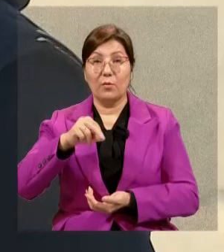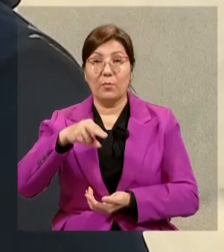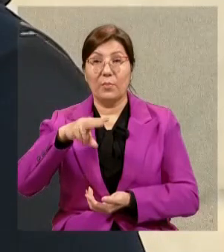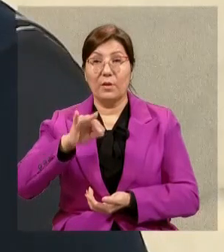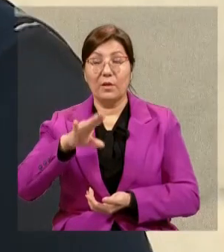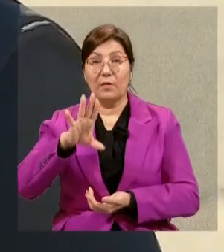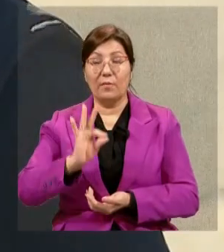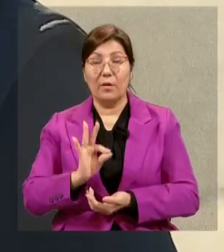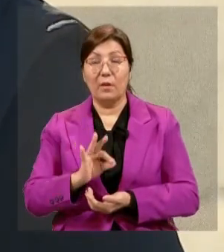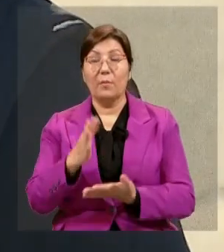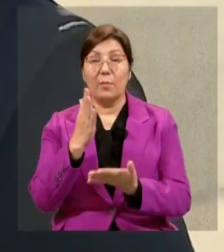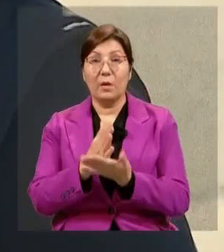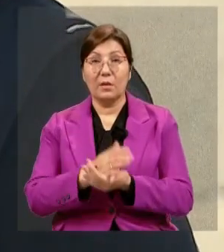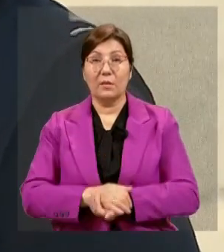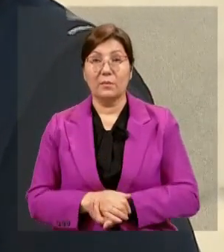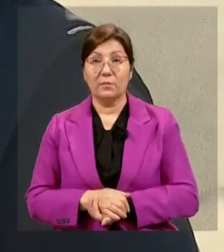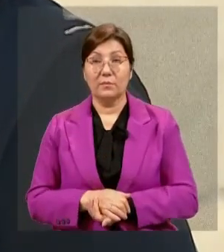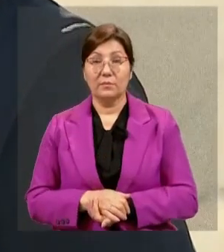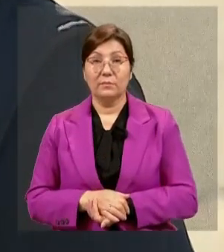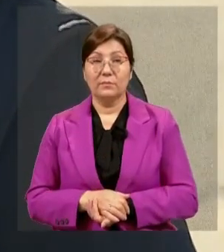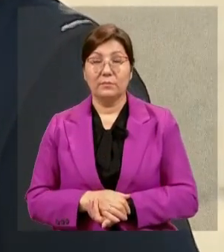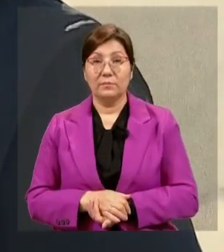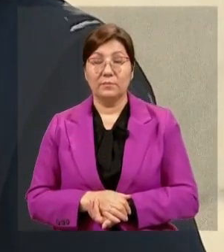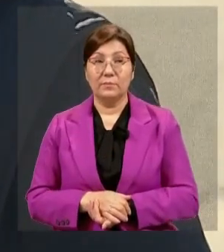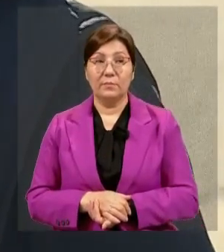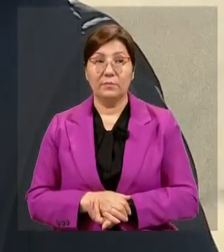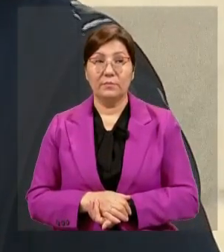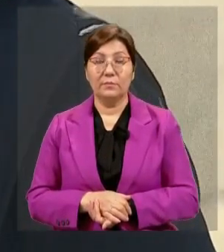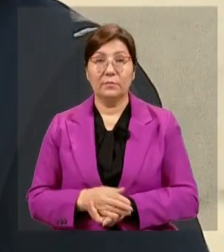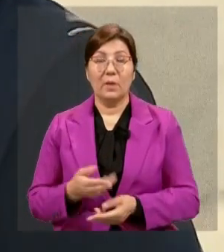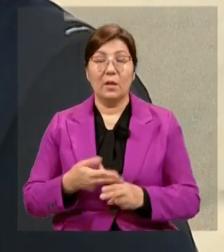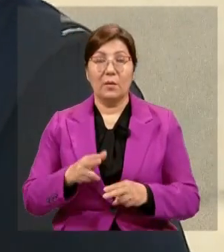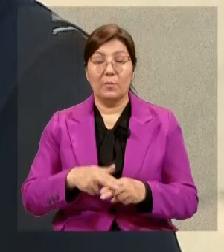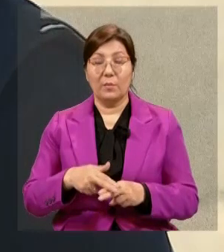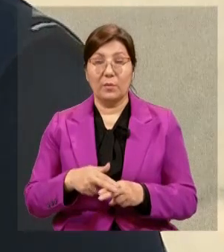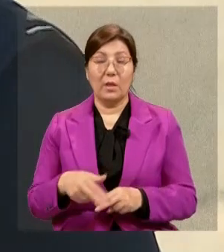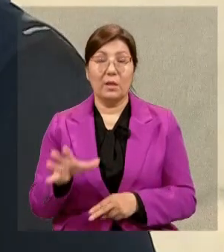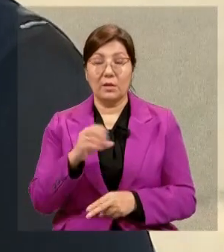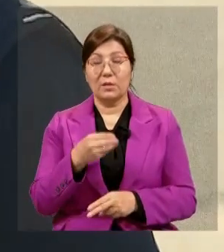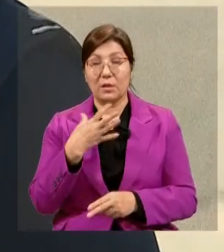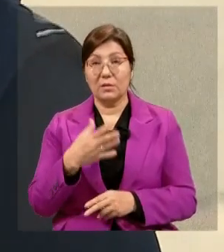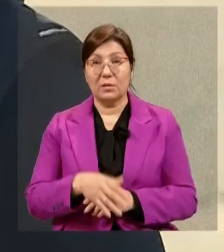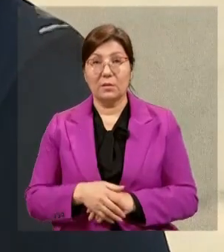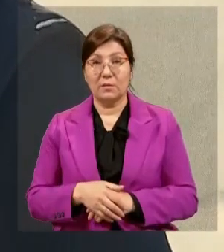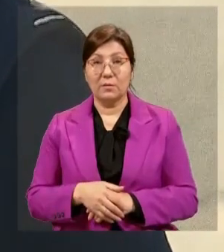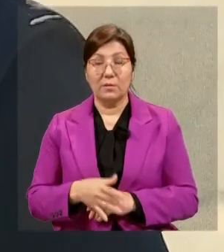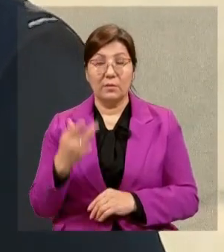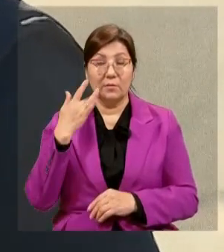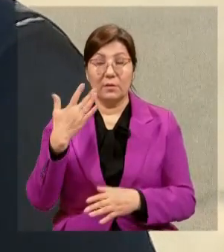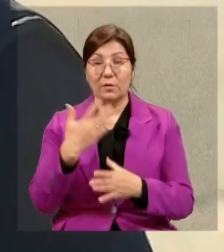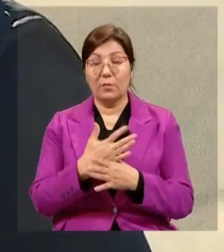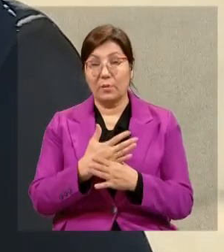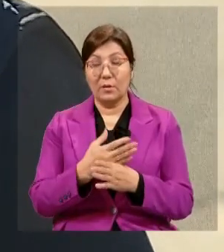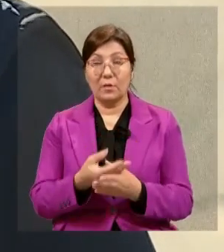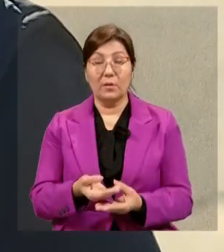тұр тонысын. Ол да жақсы бізге, біз үшін де. Сосын жаңа удобрение береміз деді. Удобрение де биыл айтып